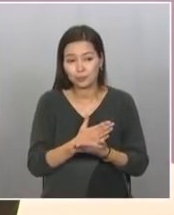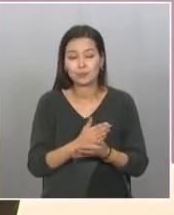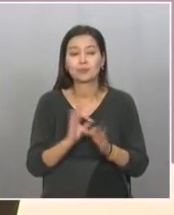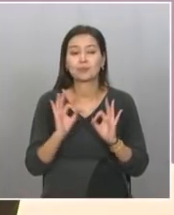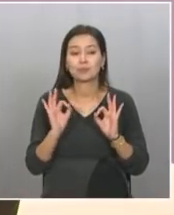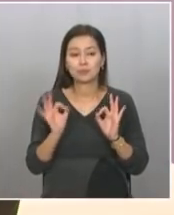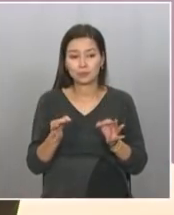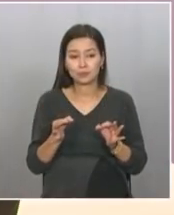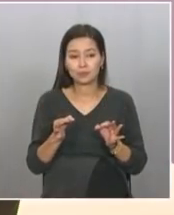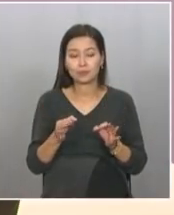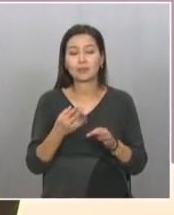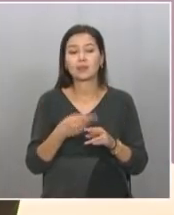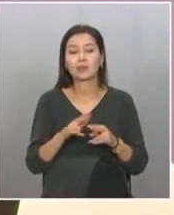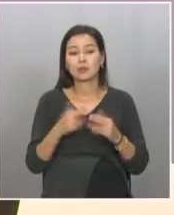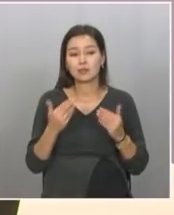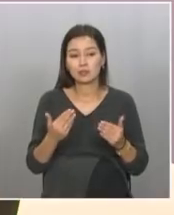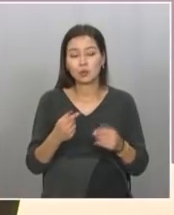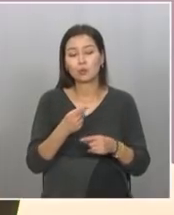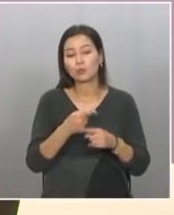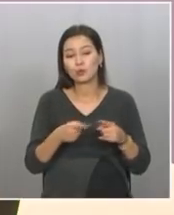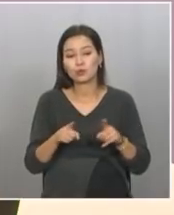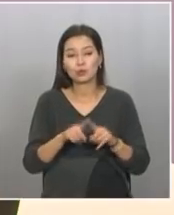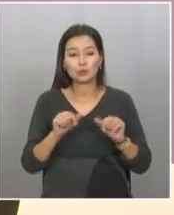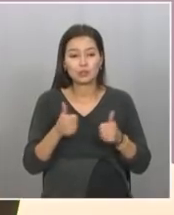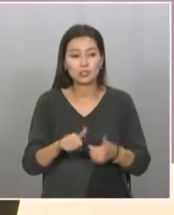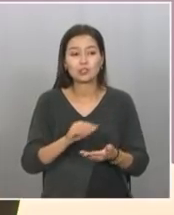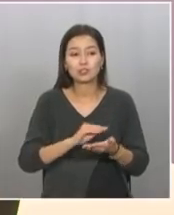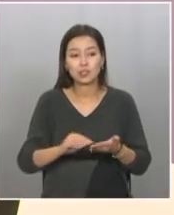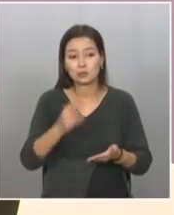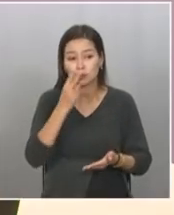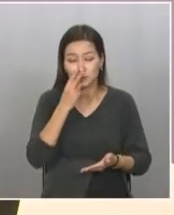Дұрыс. Олай болса, өлшек түрінде жазып көрейік.